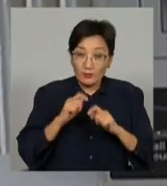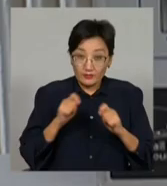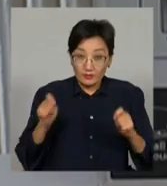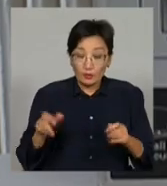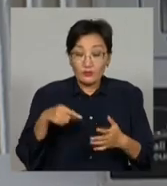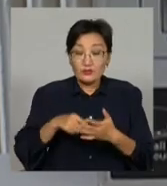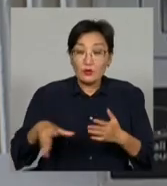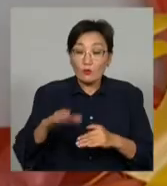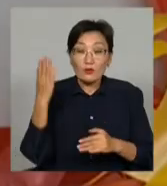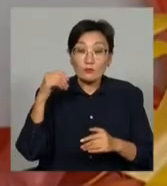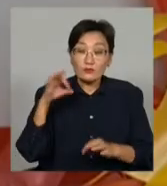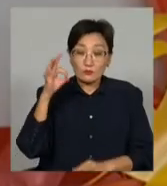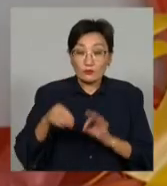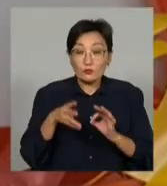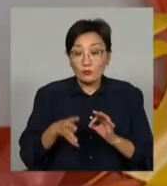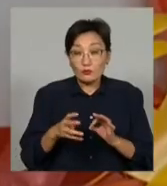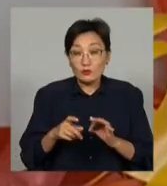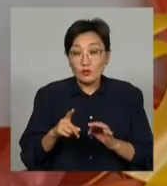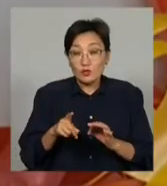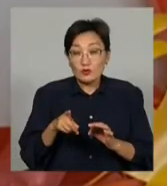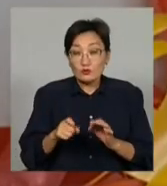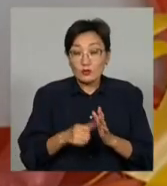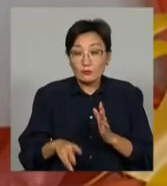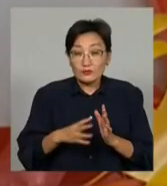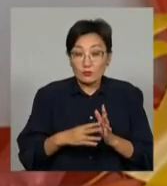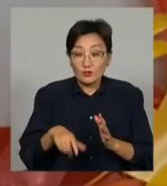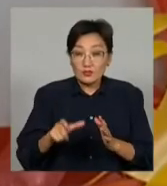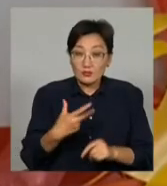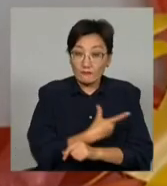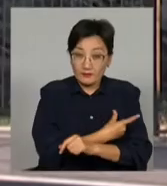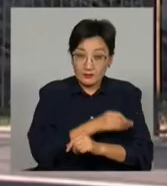қала бойынша өткен тәулікте 4169